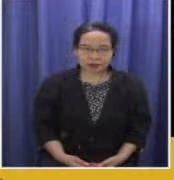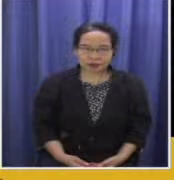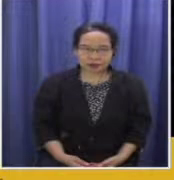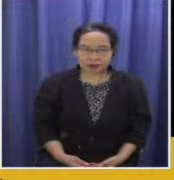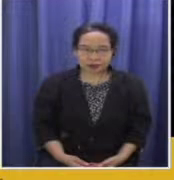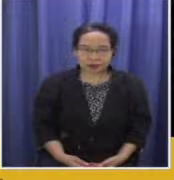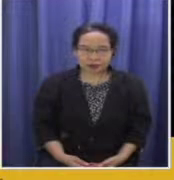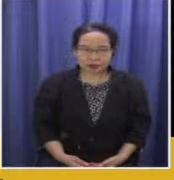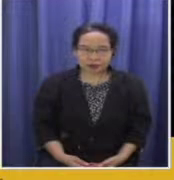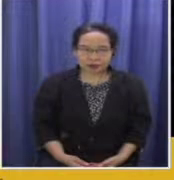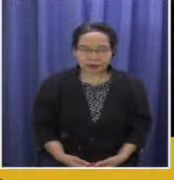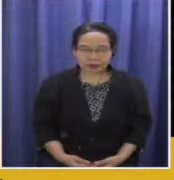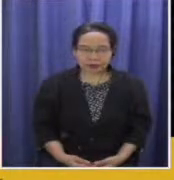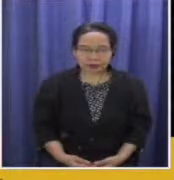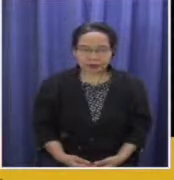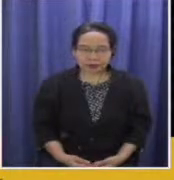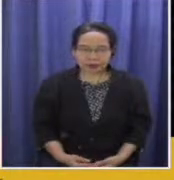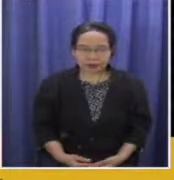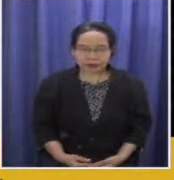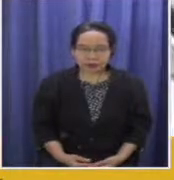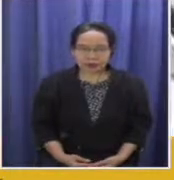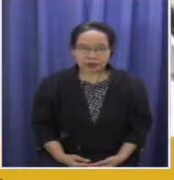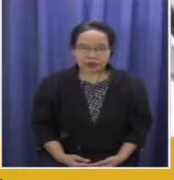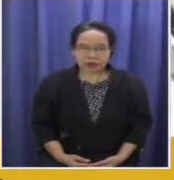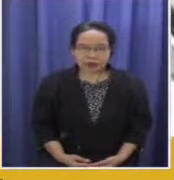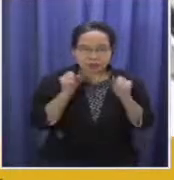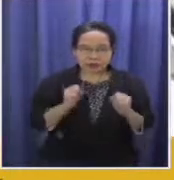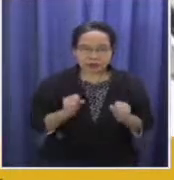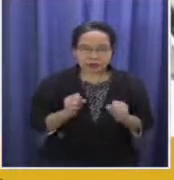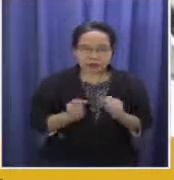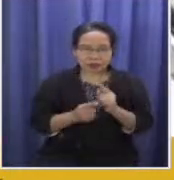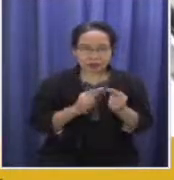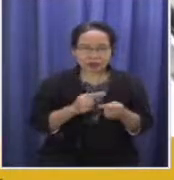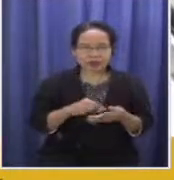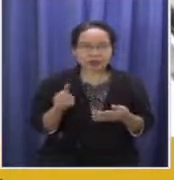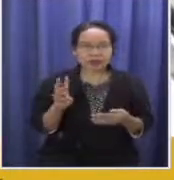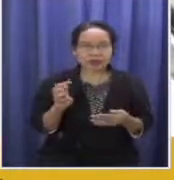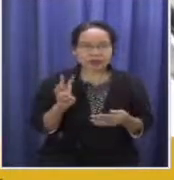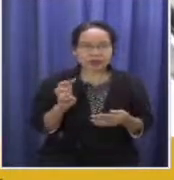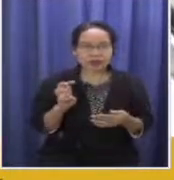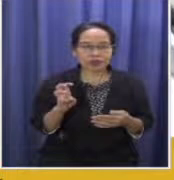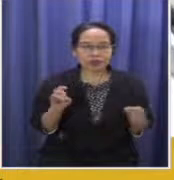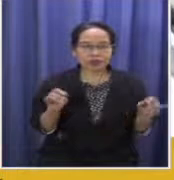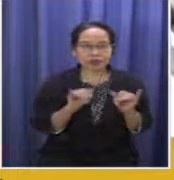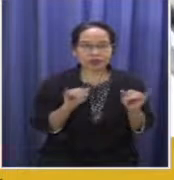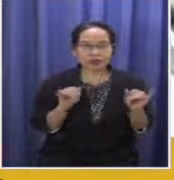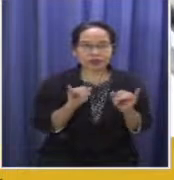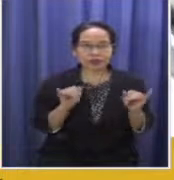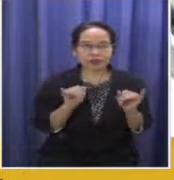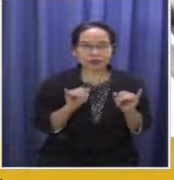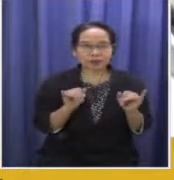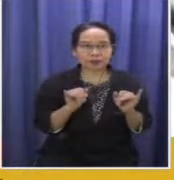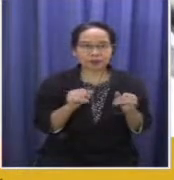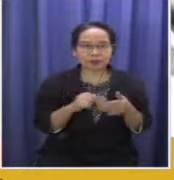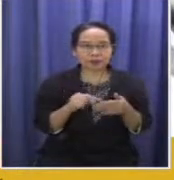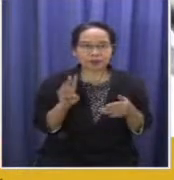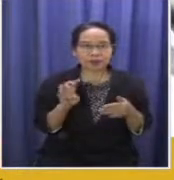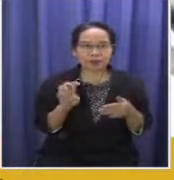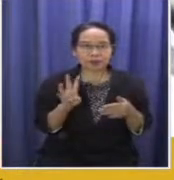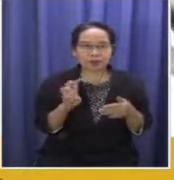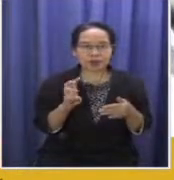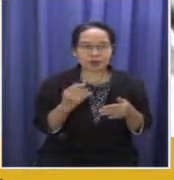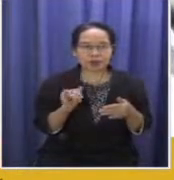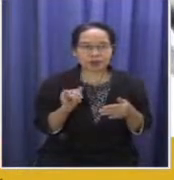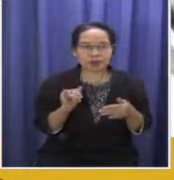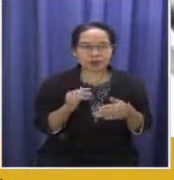स्वर्गदूतहरू आत्माहरू हुन्। Can you try verse 14 if it is the same? Because in verse 14 they